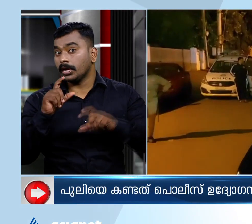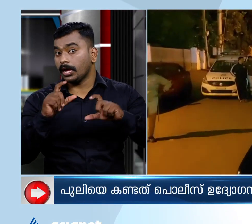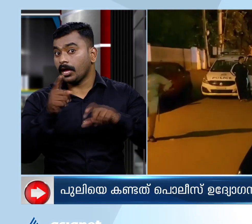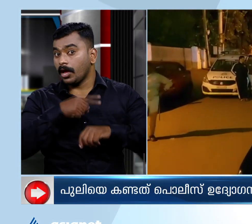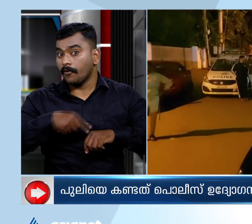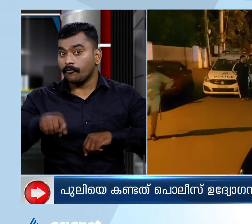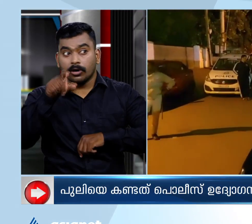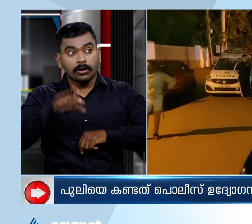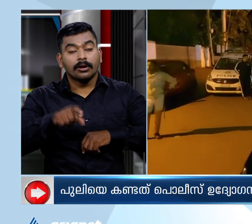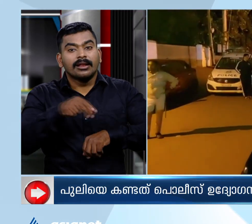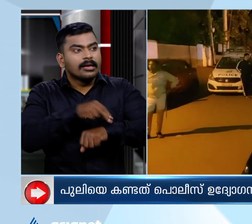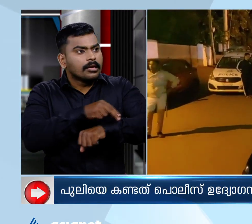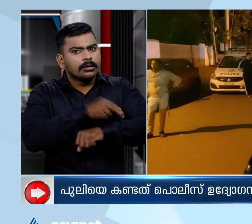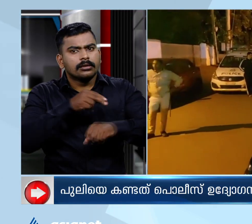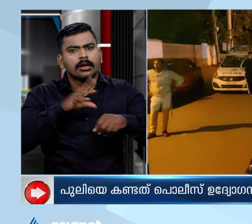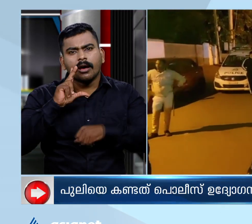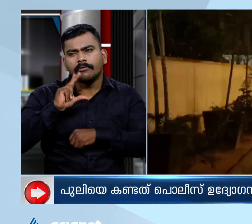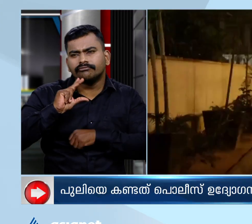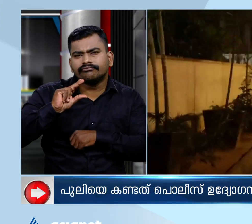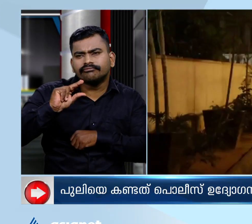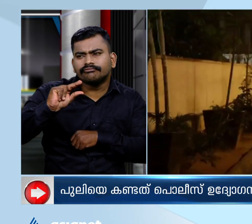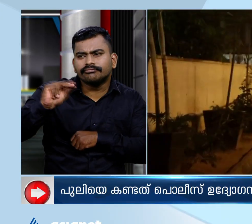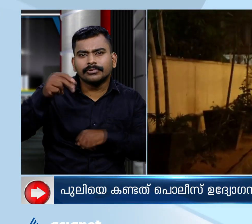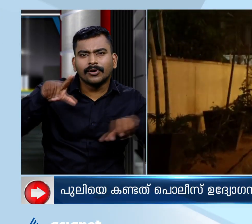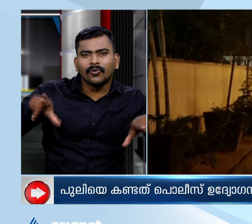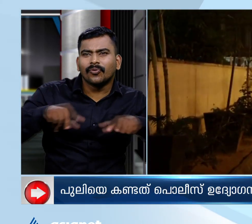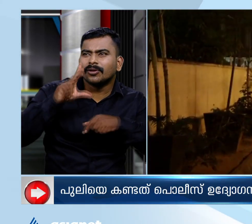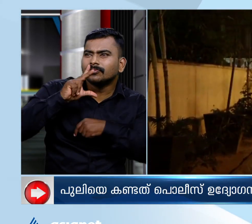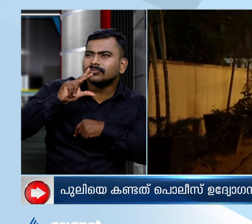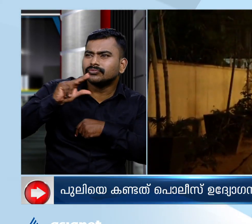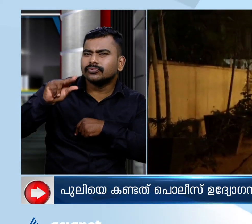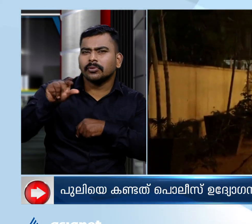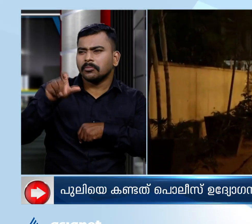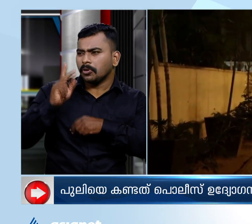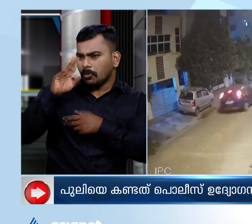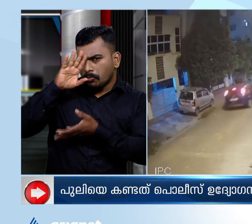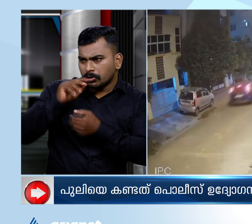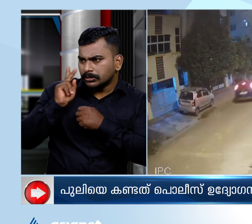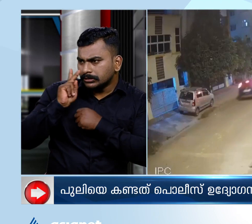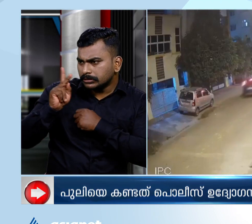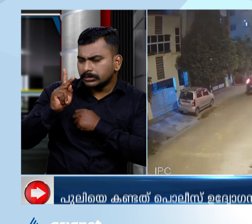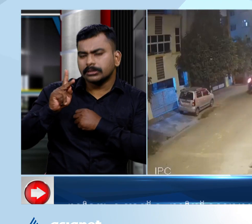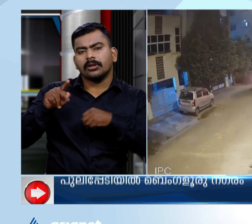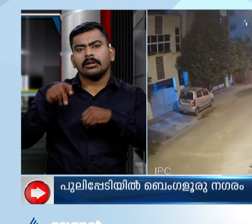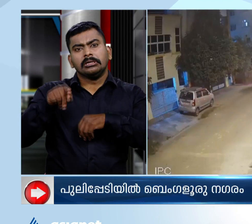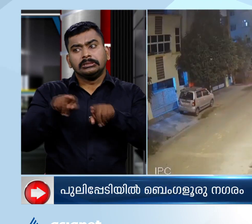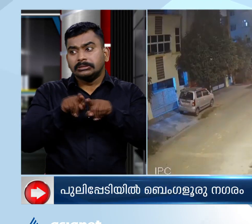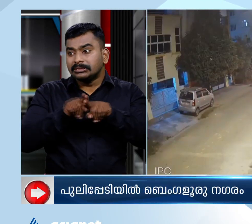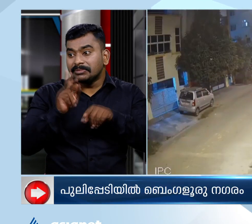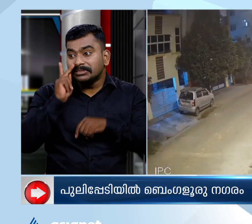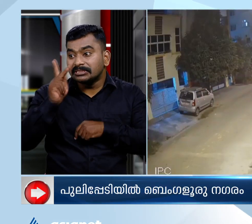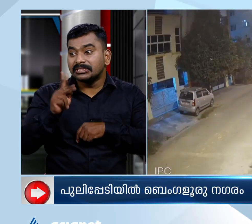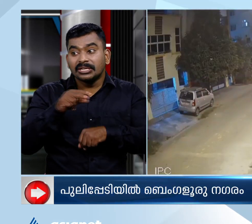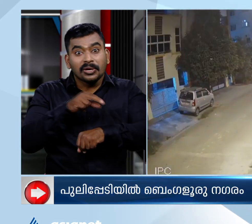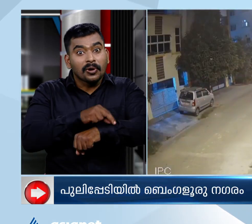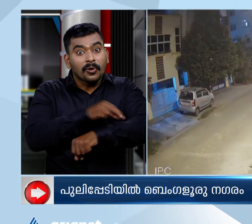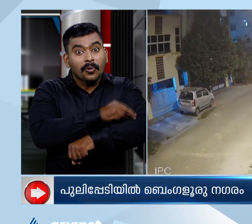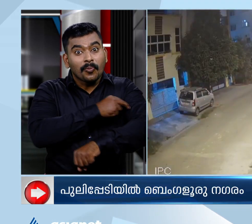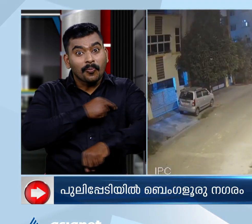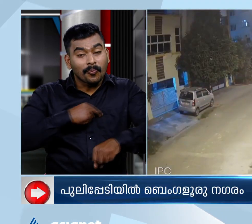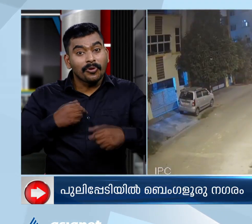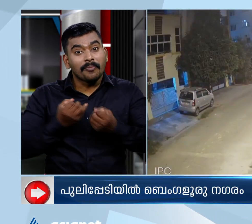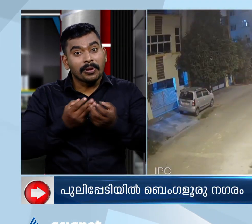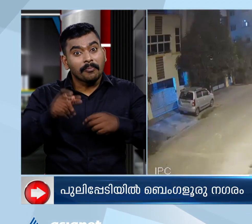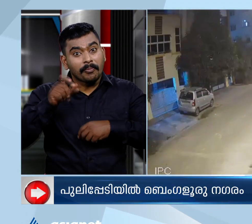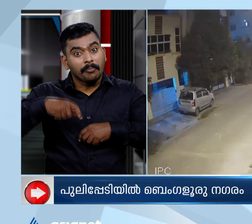നിറഞ്ഞ സ്ഥലത്തേക്ക് പുലി നടന്നുപോയ ശേഷമാണ് വാഹനവുമായി മുന്നോട്ട് പോയത്. ശനിയാഴ്ച രാത്രി വൈറ്റ്ഫീൽഡിലും ഇലക്ട്രോണിക് സിറ്റിയിലും പുലിയെ കണ്ടെന്ന പേരിൽ